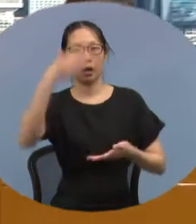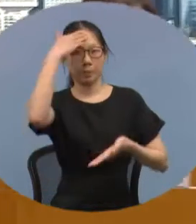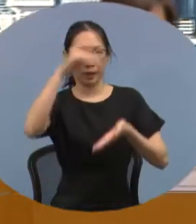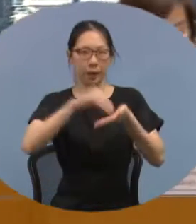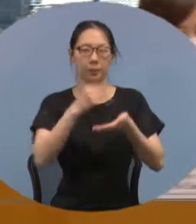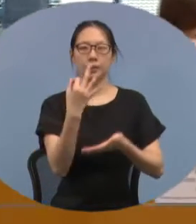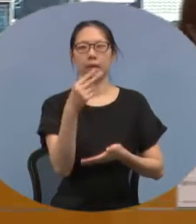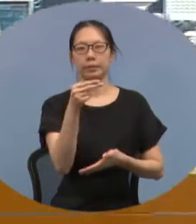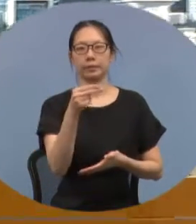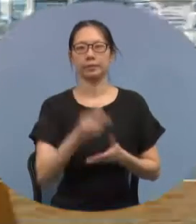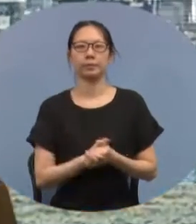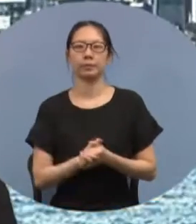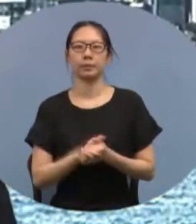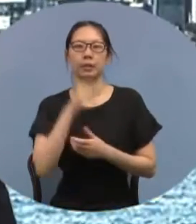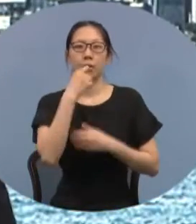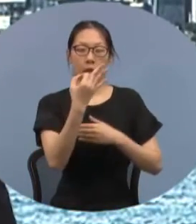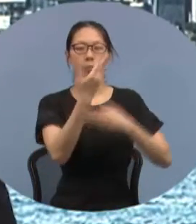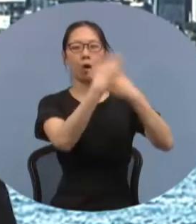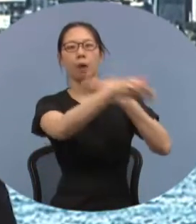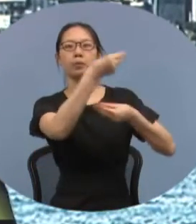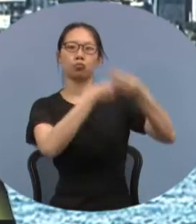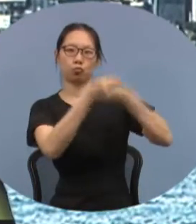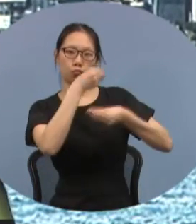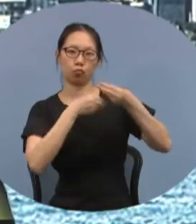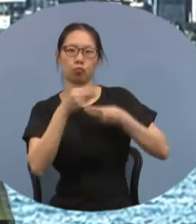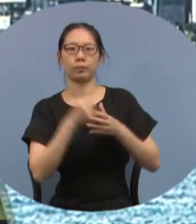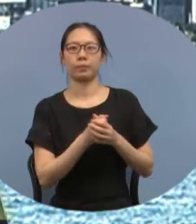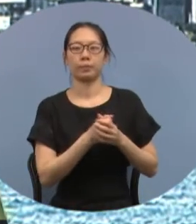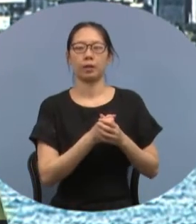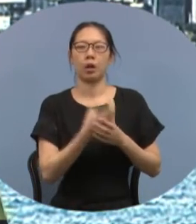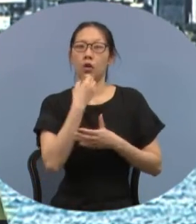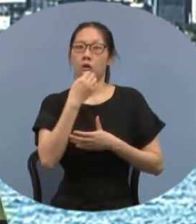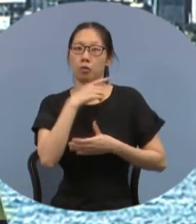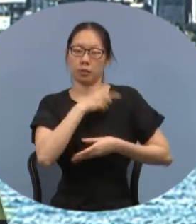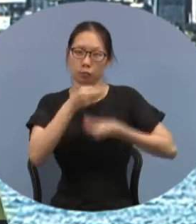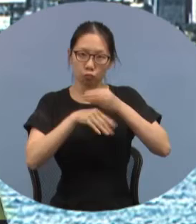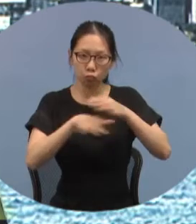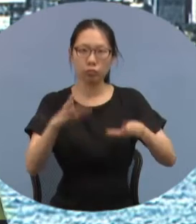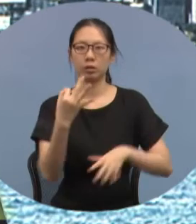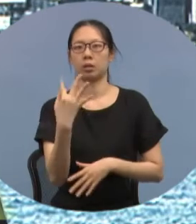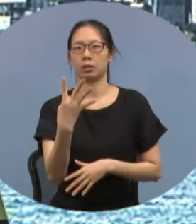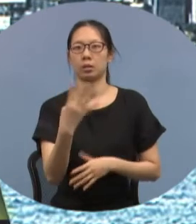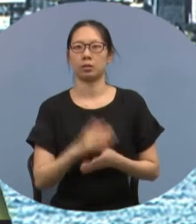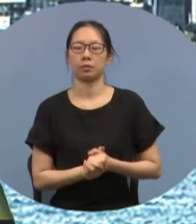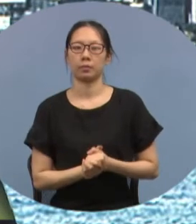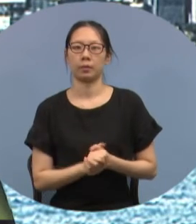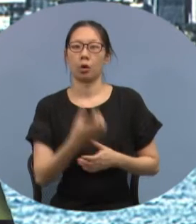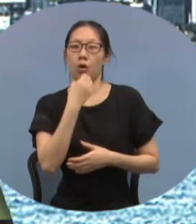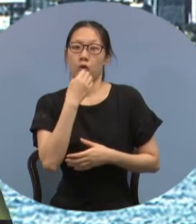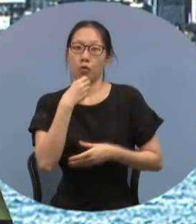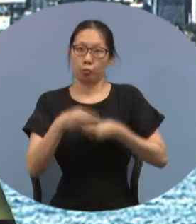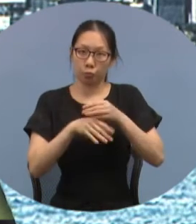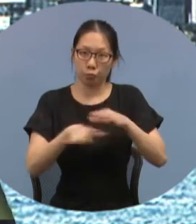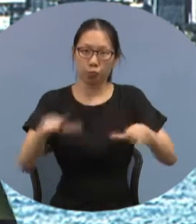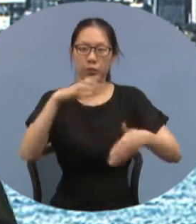確診咗37宗個案，有3宗輸入性個案，34宗本地個案咯。本地個案